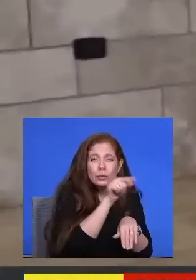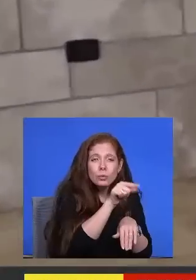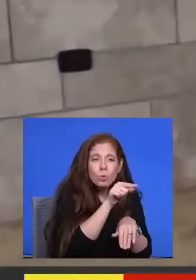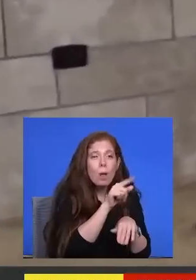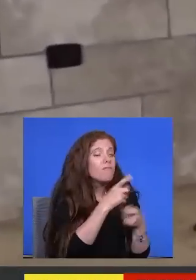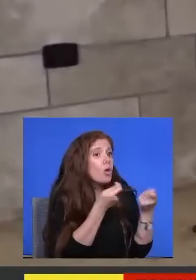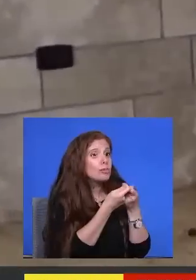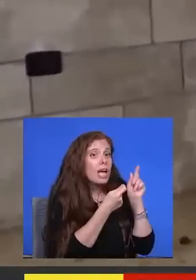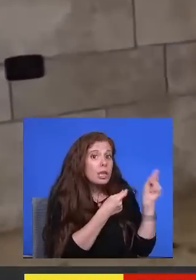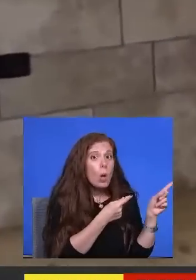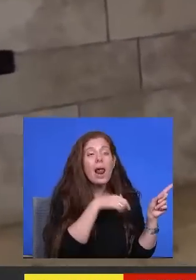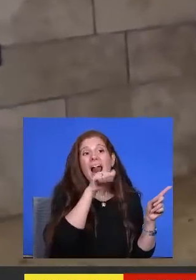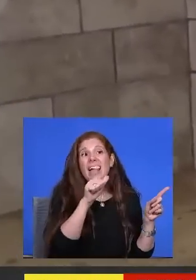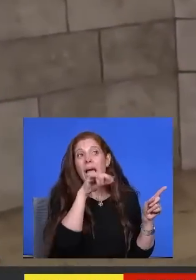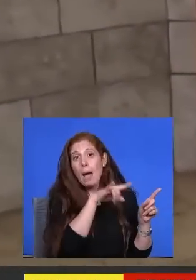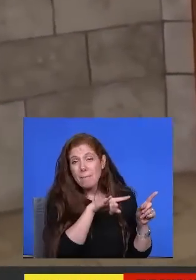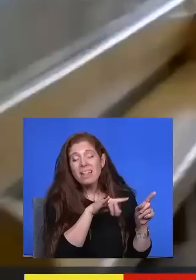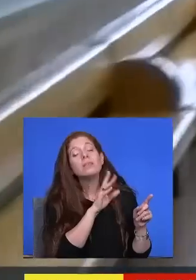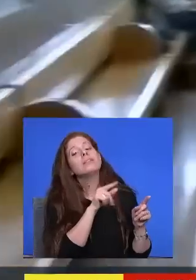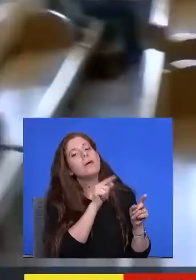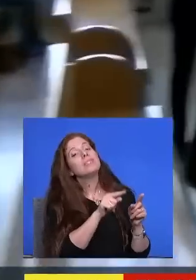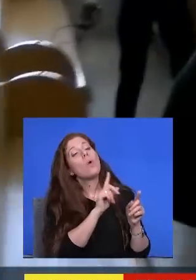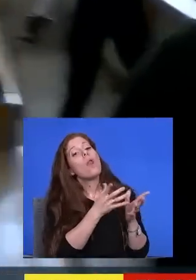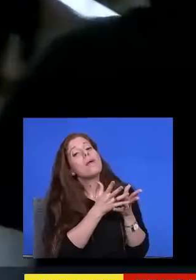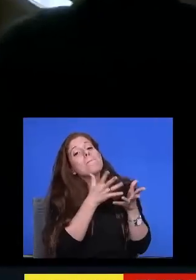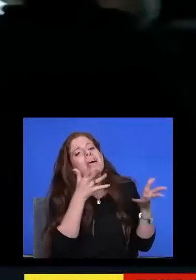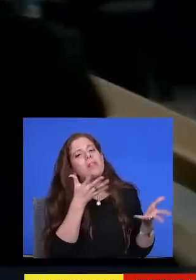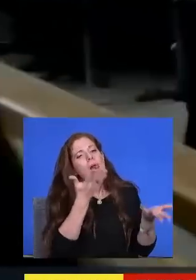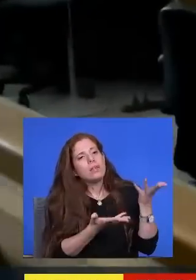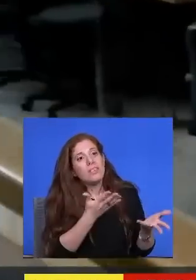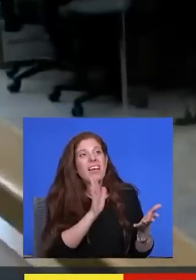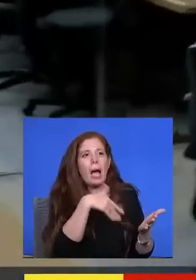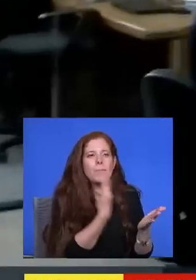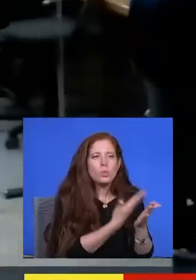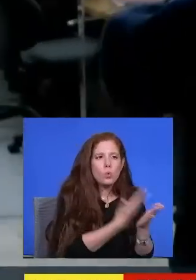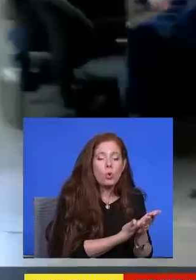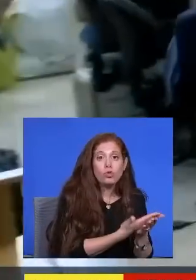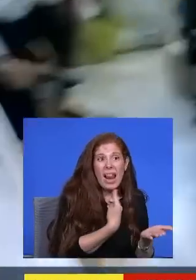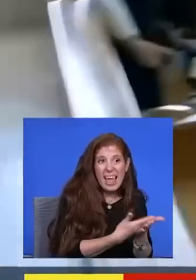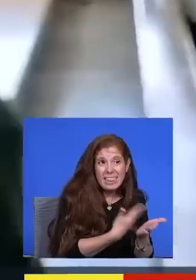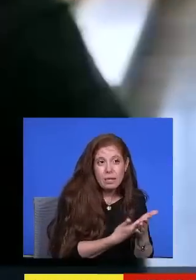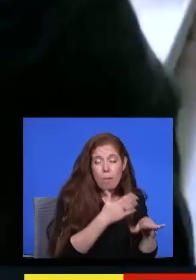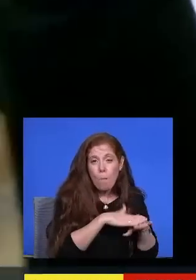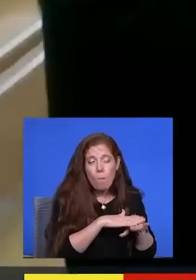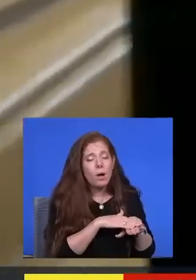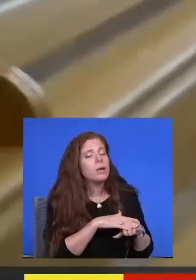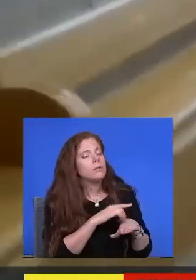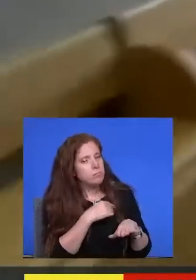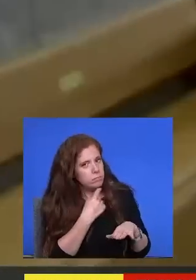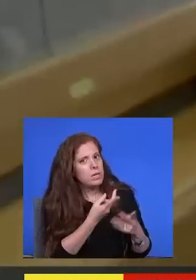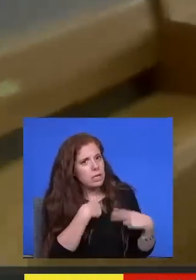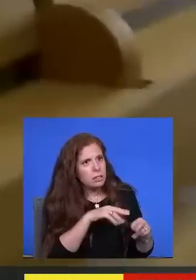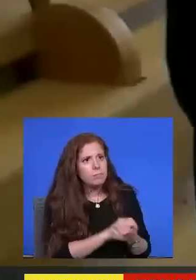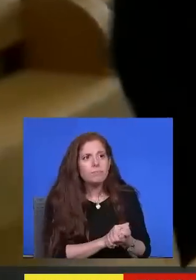לאדיר חבני, יש כדי להגדיל את הספק הזה. גם עדויות העדים המומחים מטעם התביעה חרקו לא פעם. רומן ביצע את